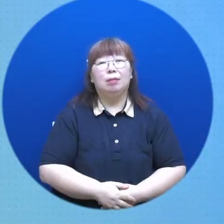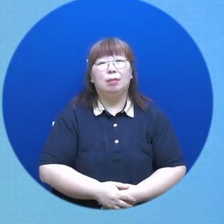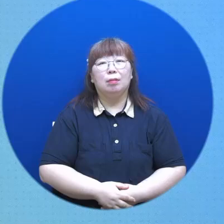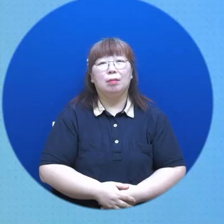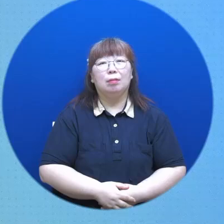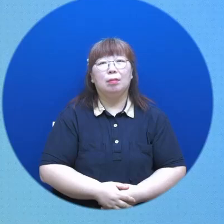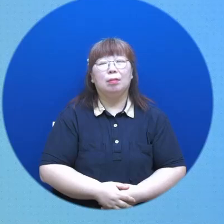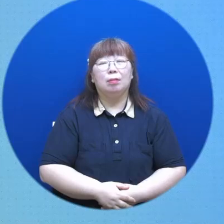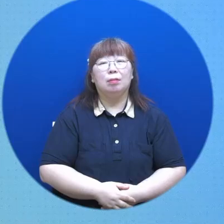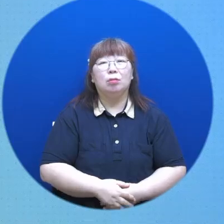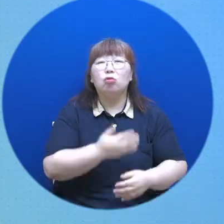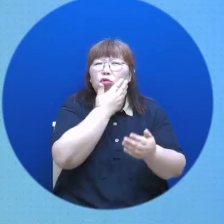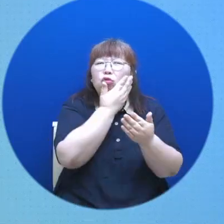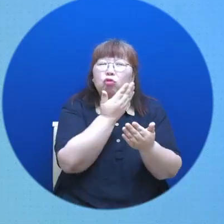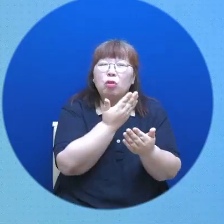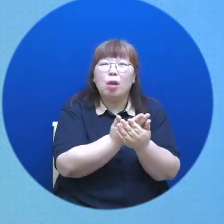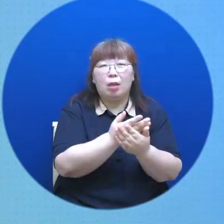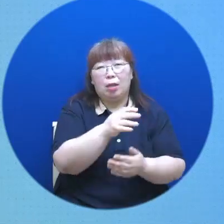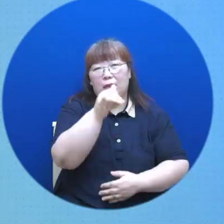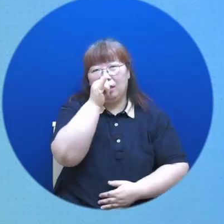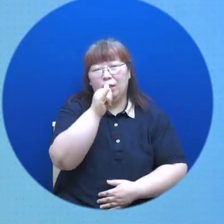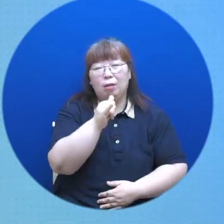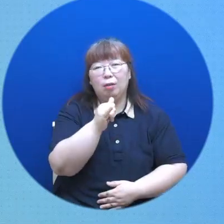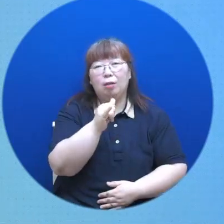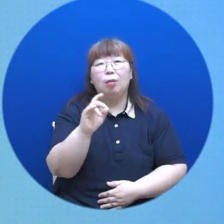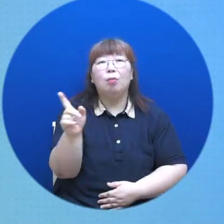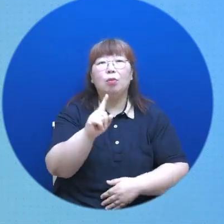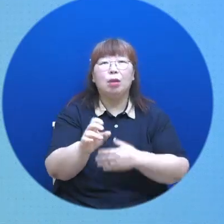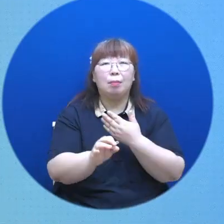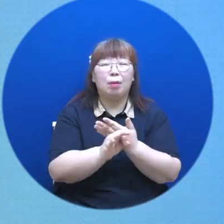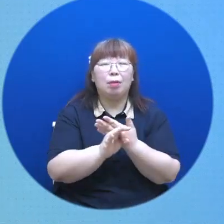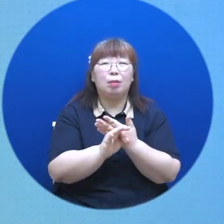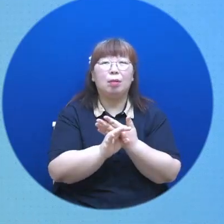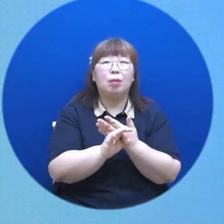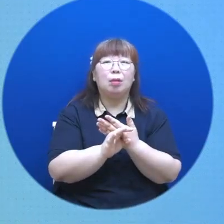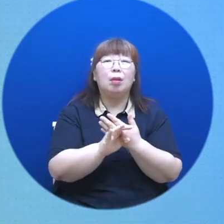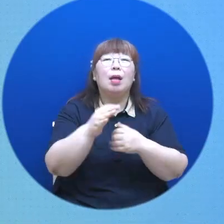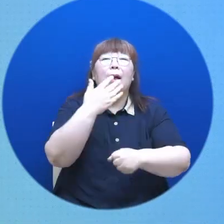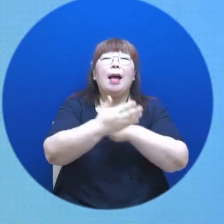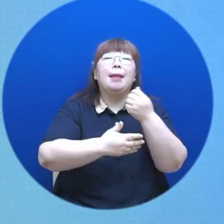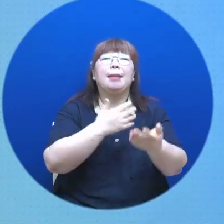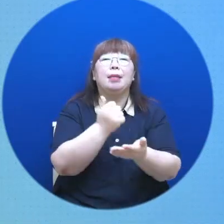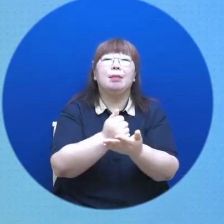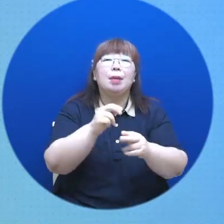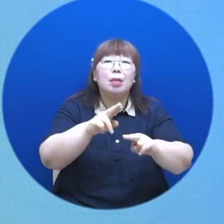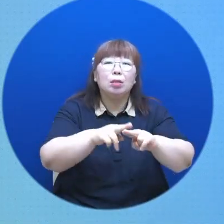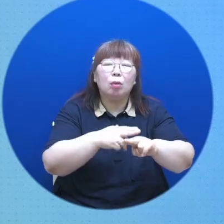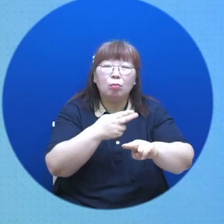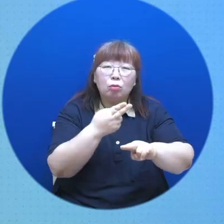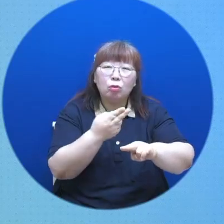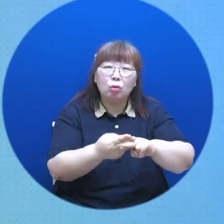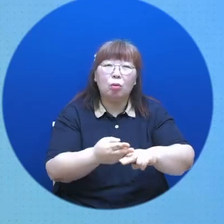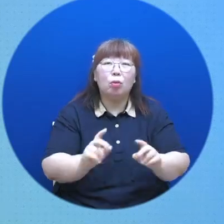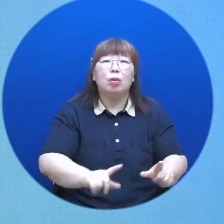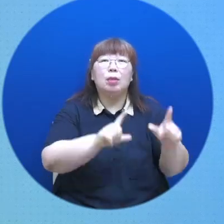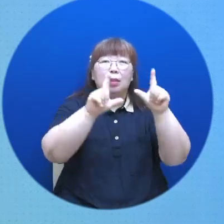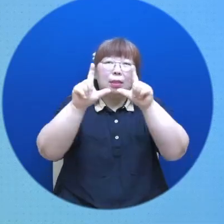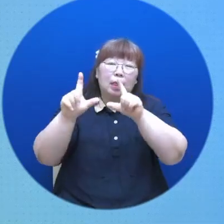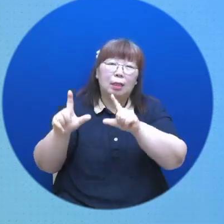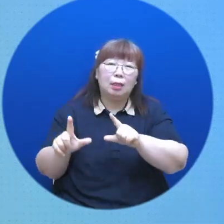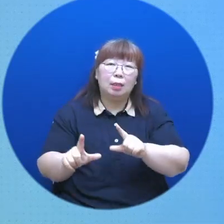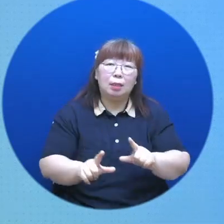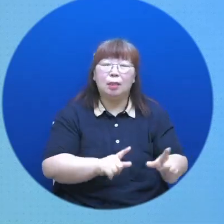그런데 여러분, 중요한 사실이 하나 있어요. 그것이 무엇이냐면 하나님의 선물로서 살아가는